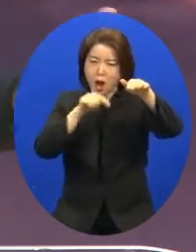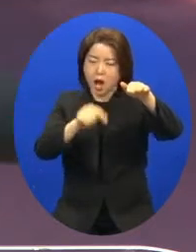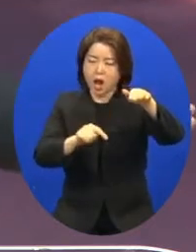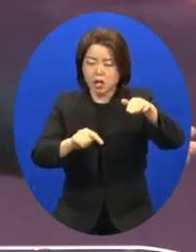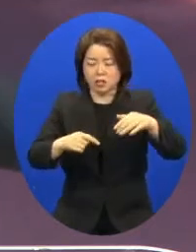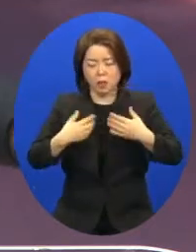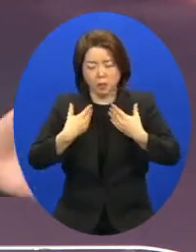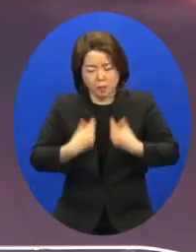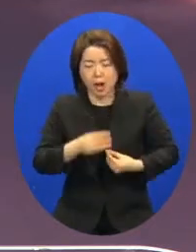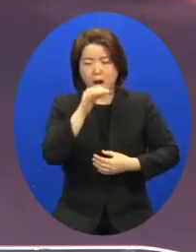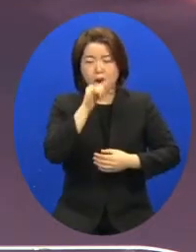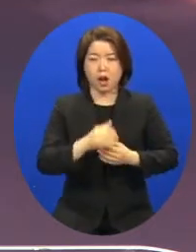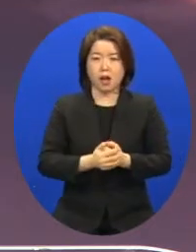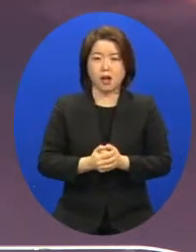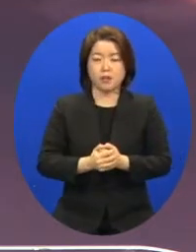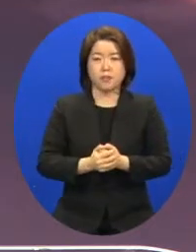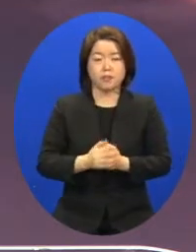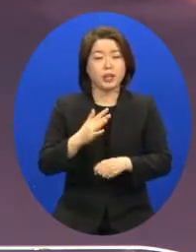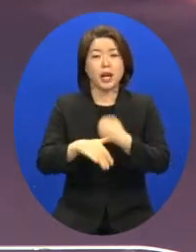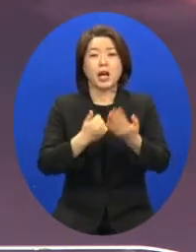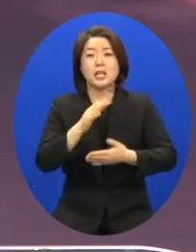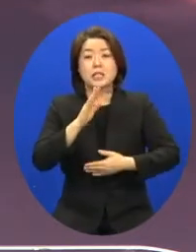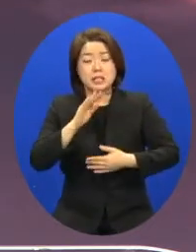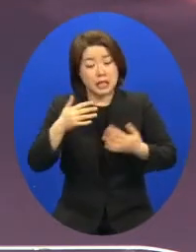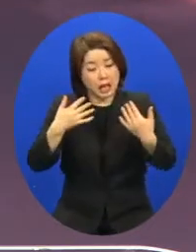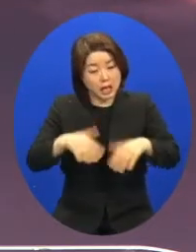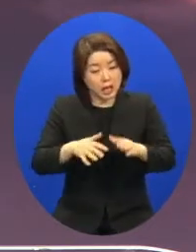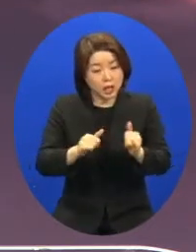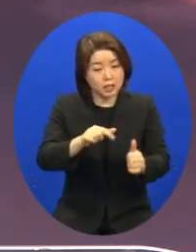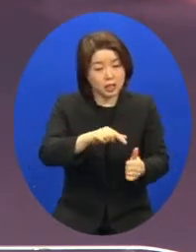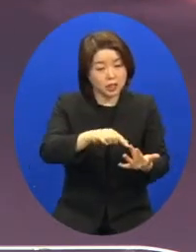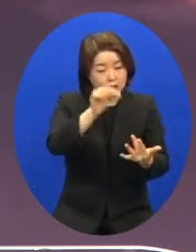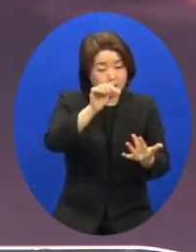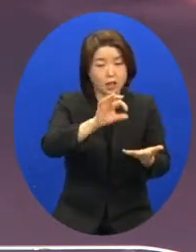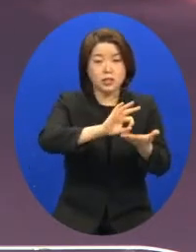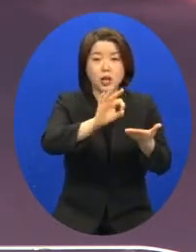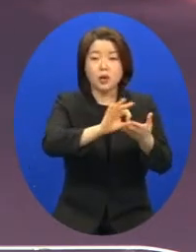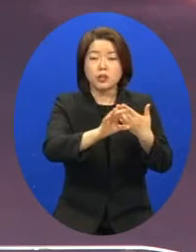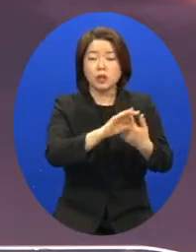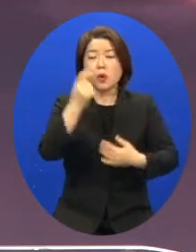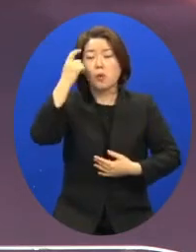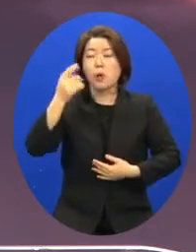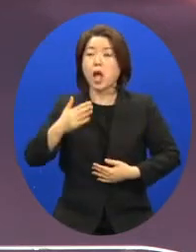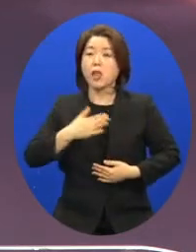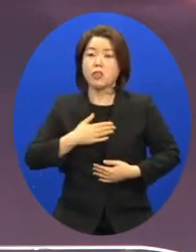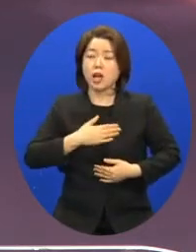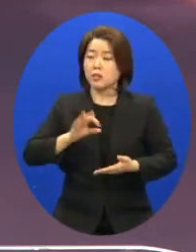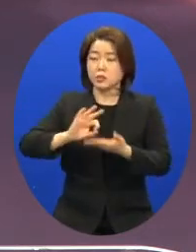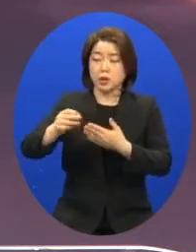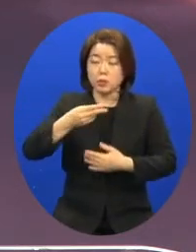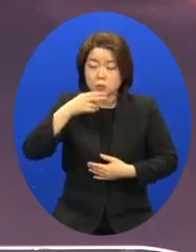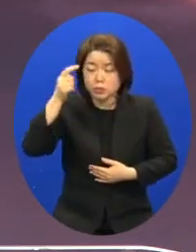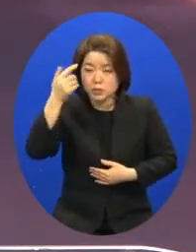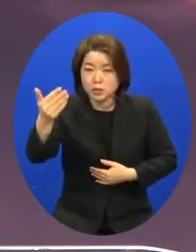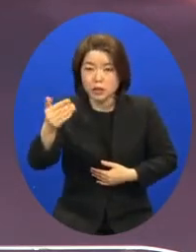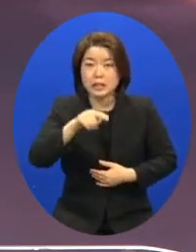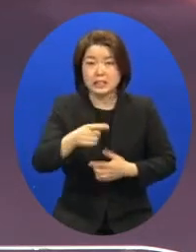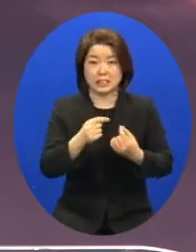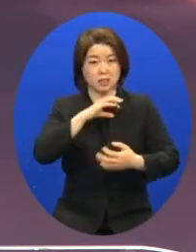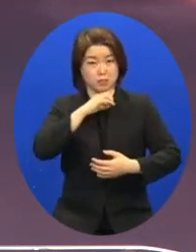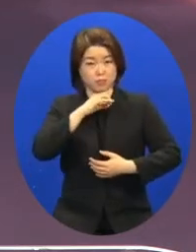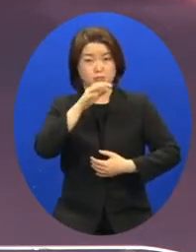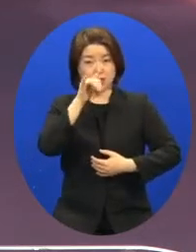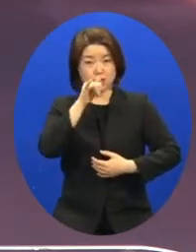아유, 하나님이 진짜 약한 사람을 택하여 쓰신다면 왜 나는 안 쓰십니까? 이런 분도 있을 거예요.